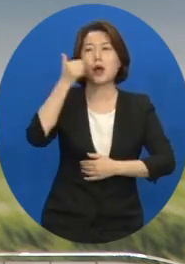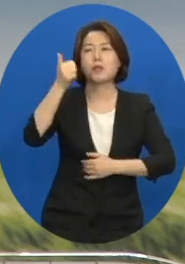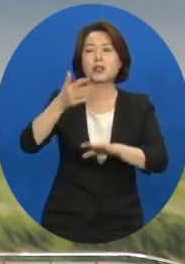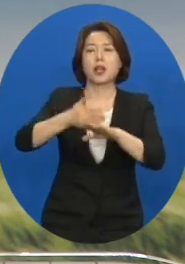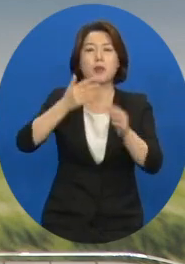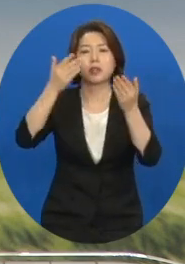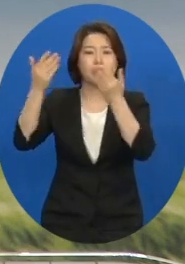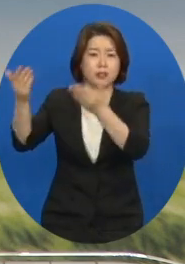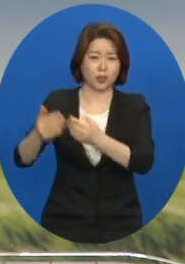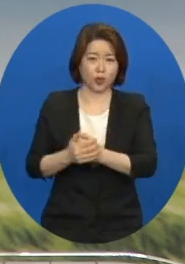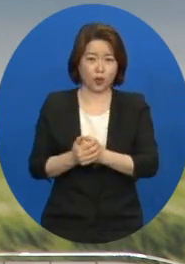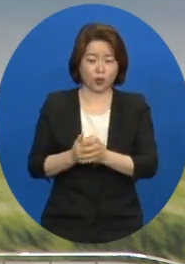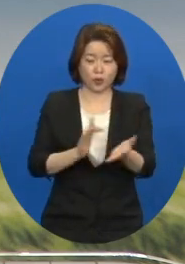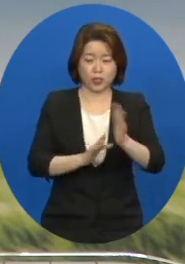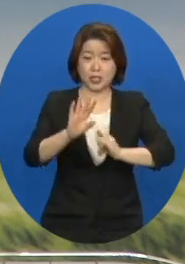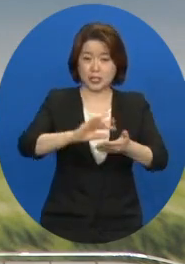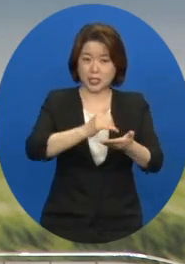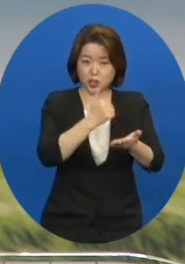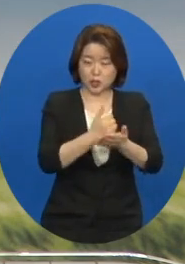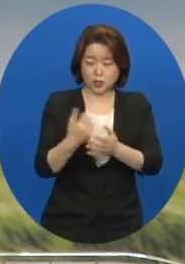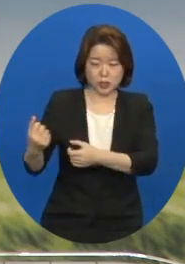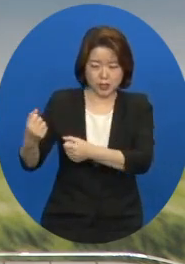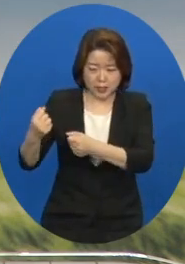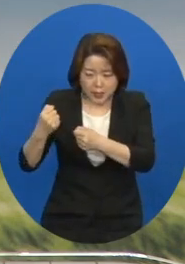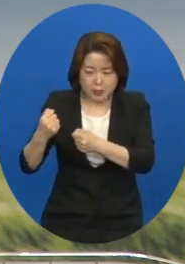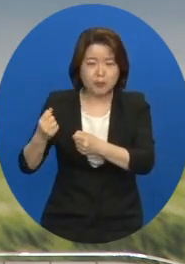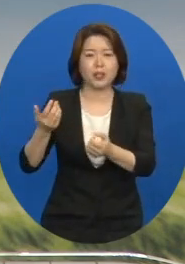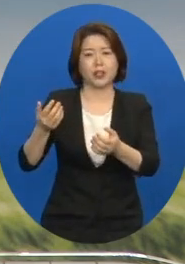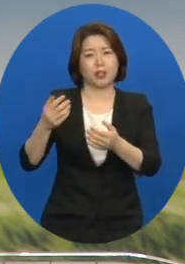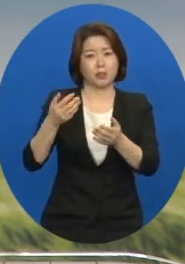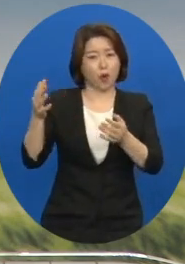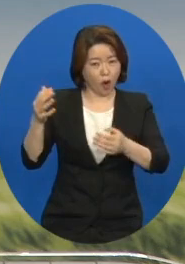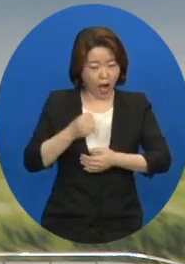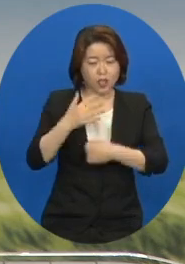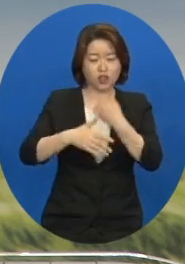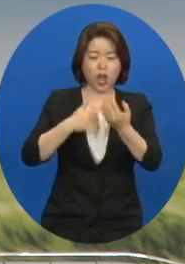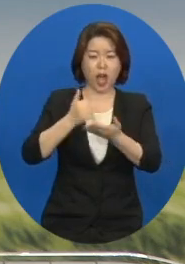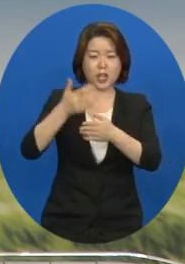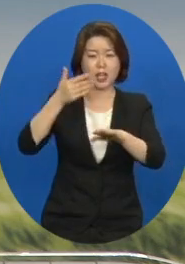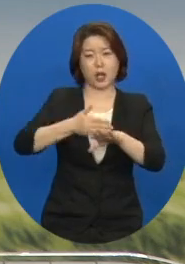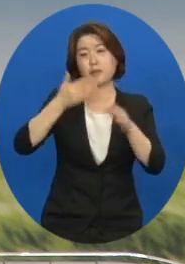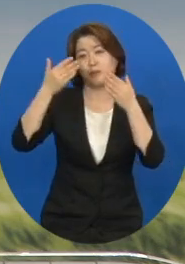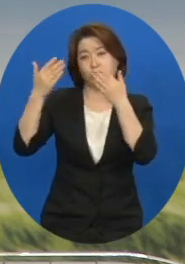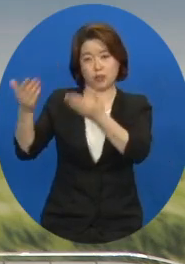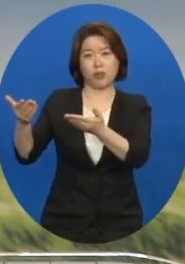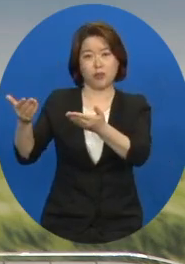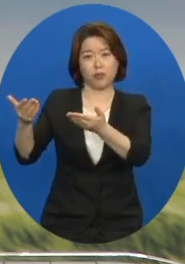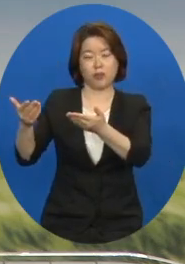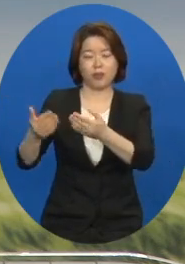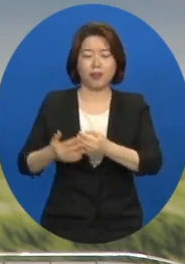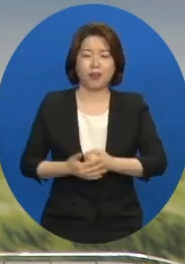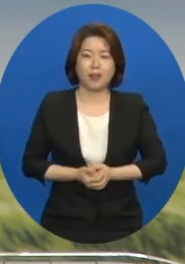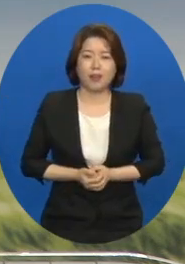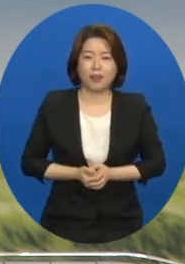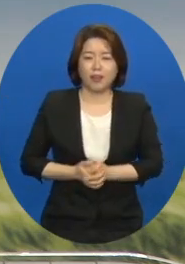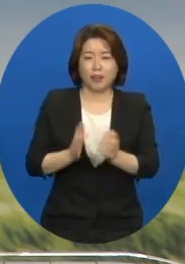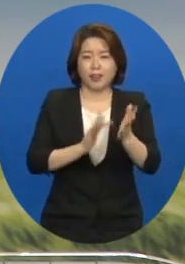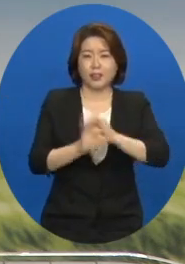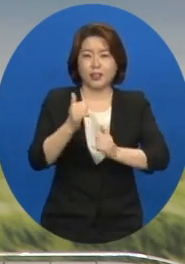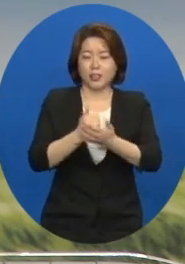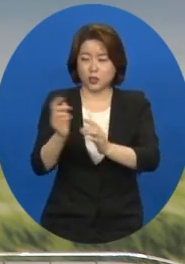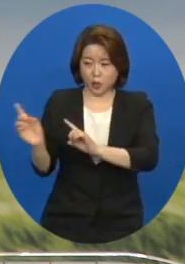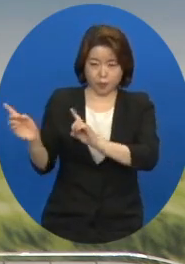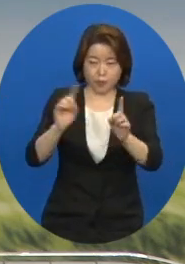예수 그리스도를 힘입어서 하나님께 감사하는 거예요. 그러니까 여러분, 예수 그리스도, 부활의